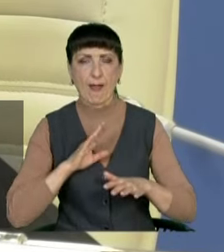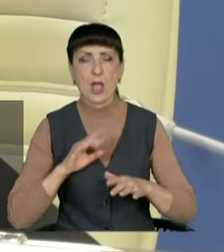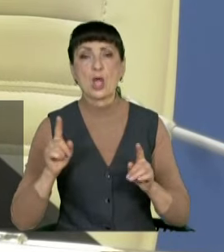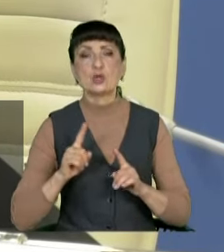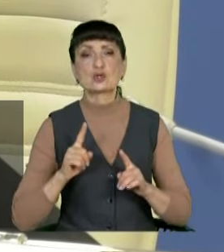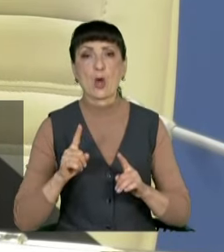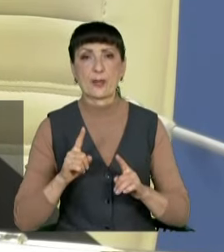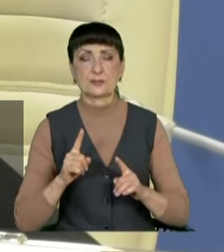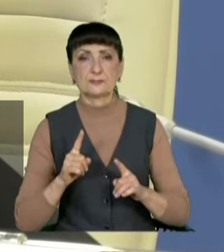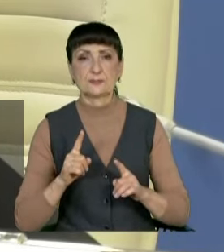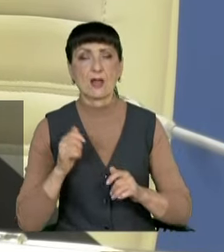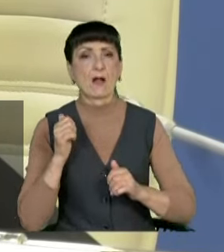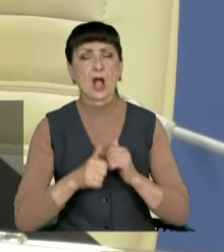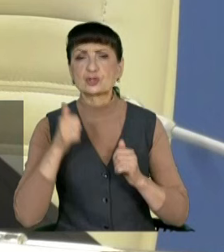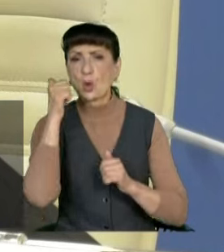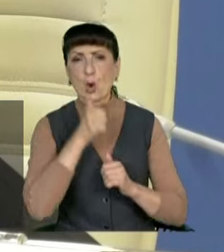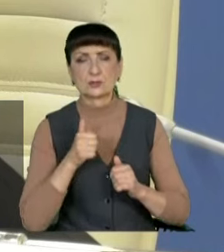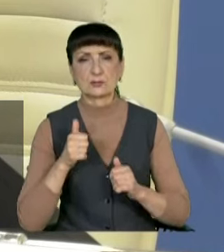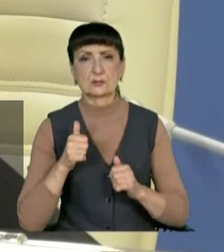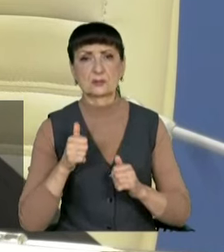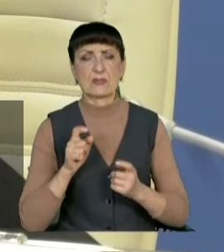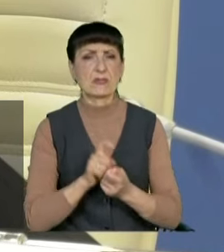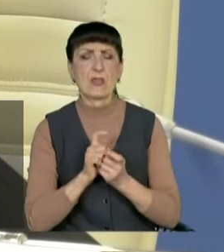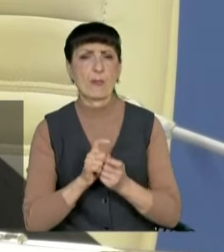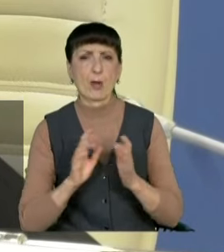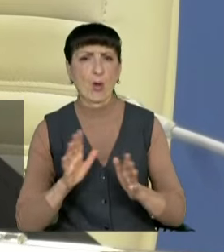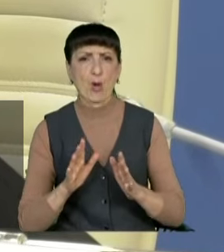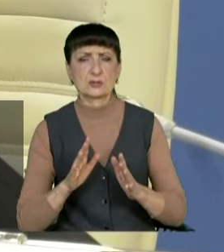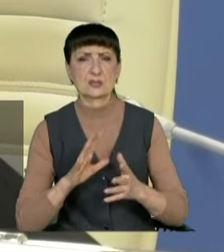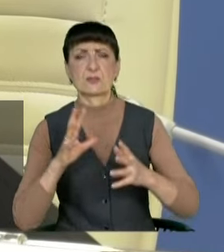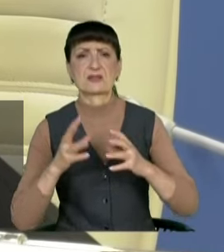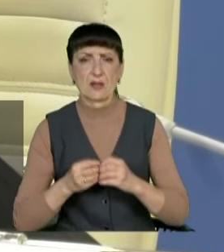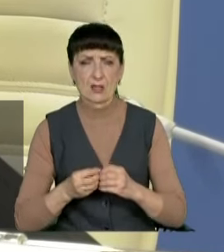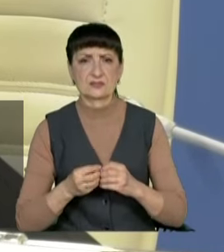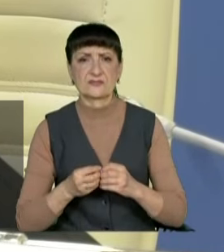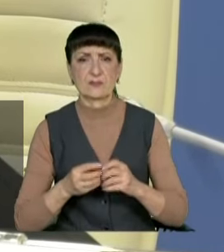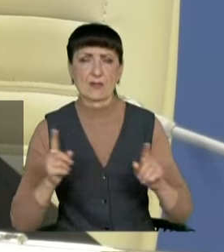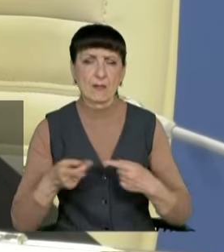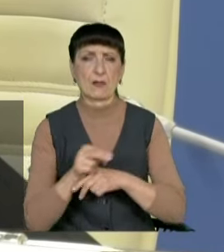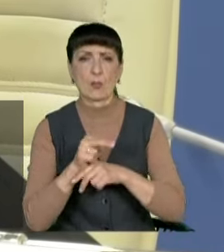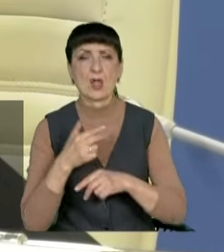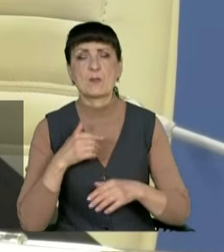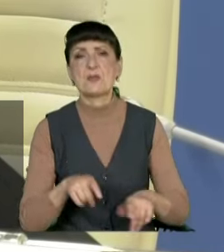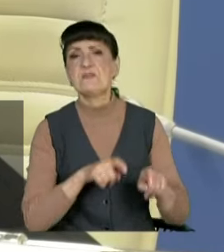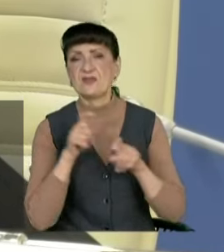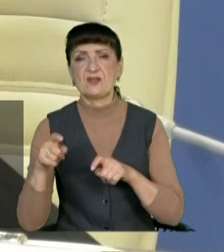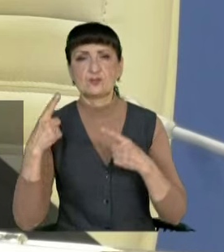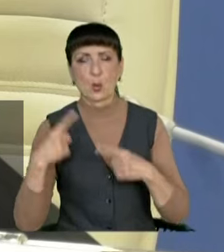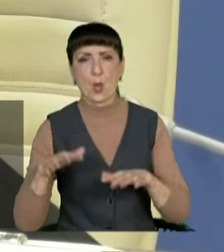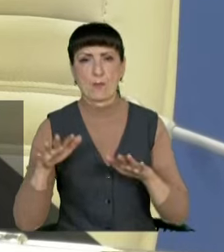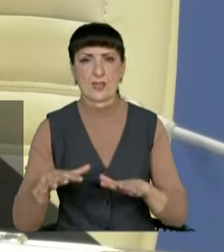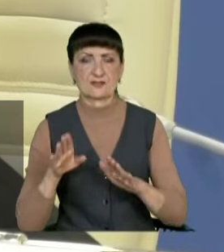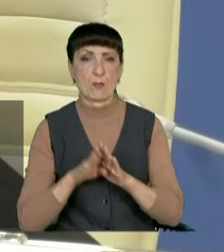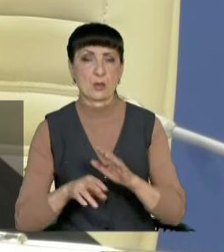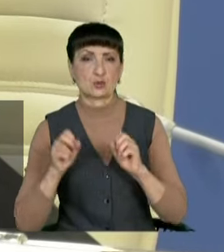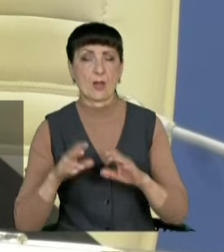не каждый год не бороться только с последствиями, мы перевели их в более безопасное место.